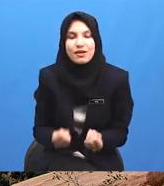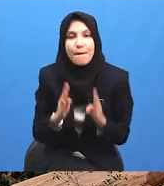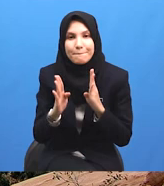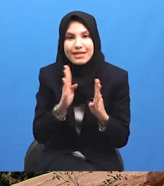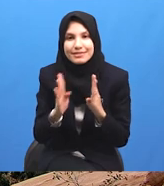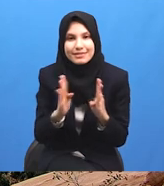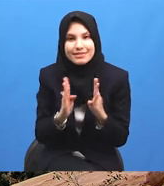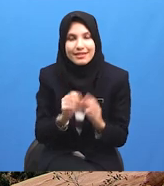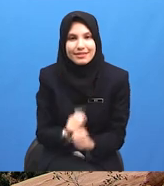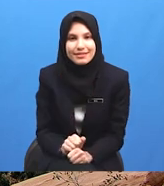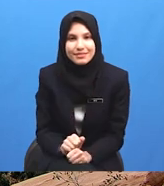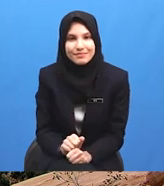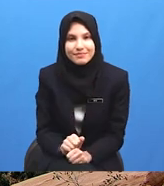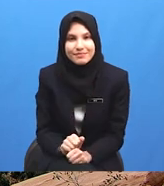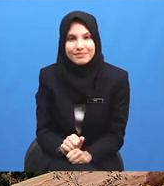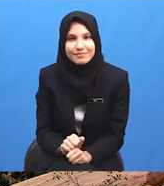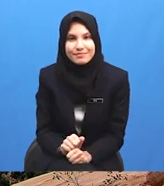bincangkan. So, cikgu suka